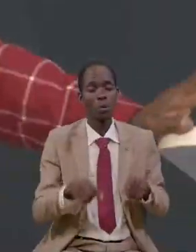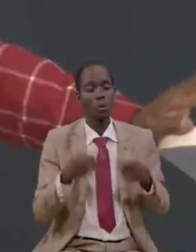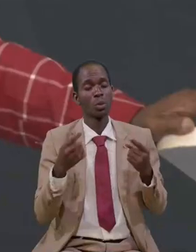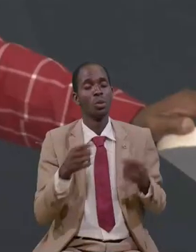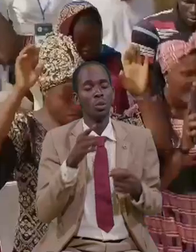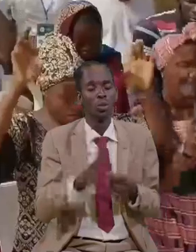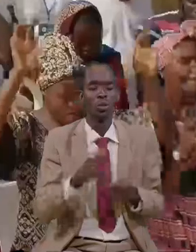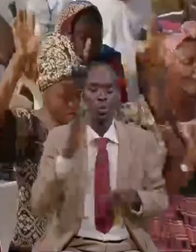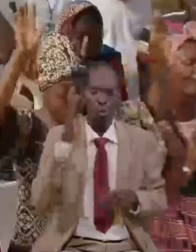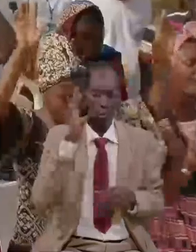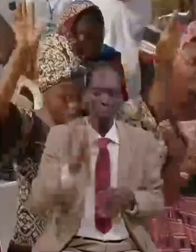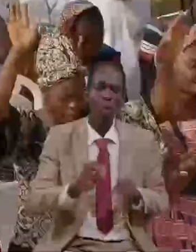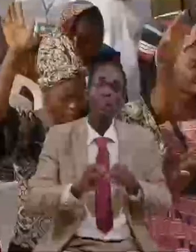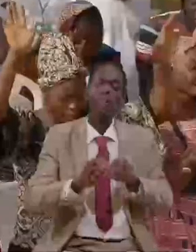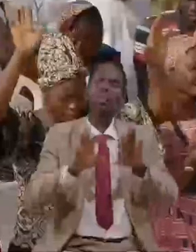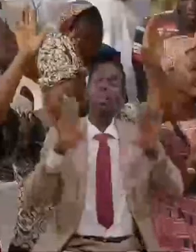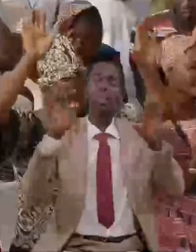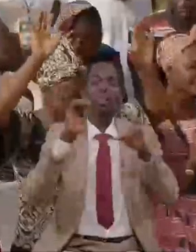tu vas briller en Christ,